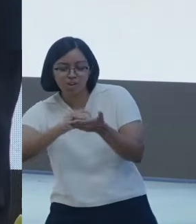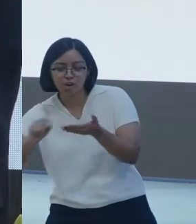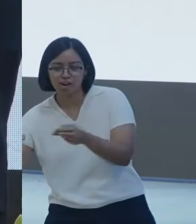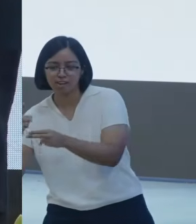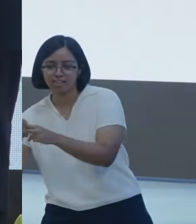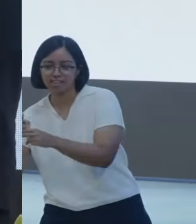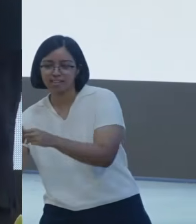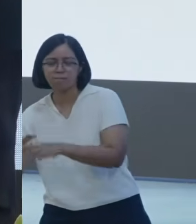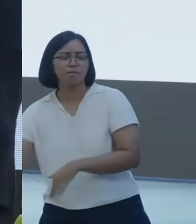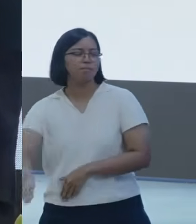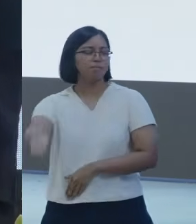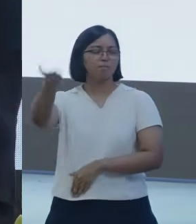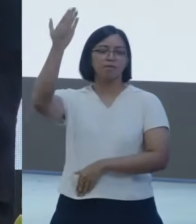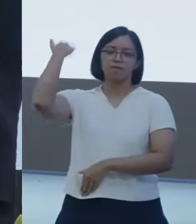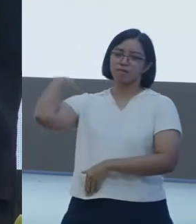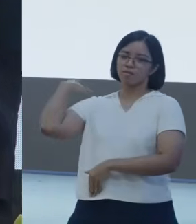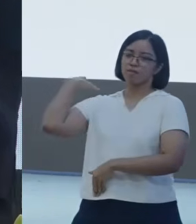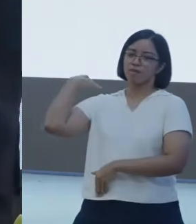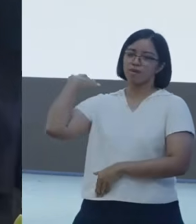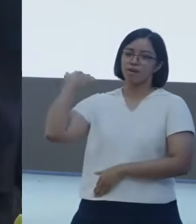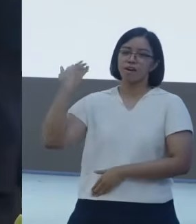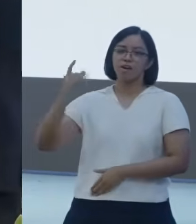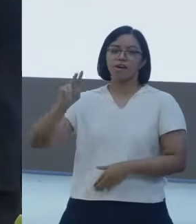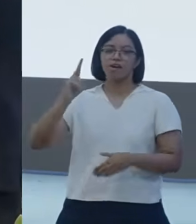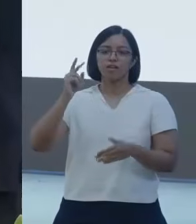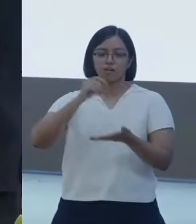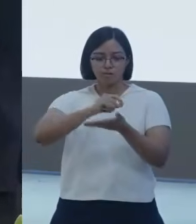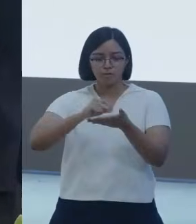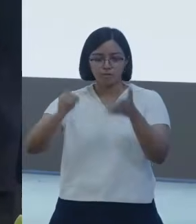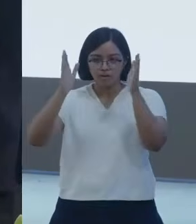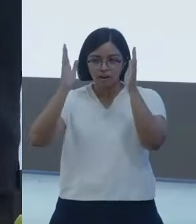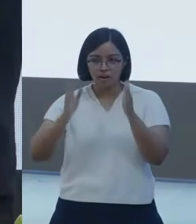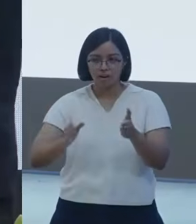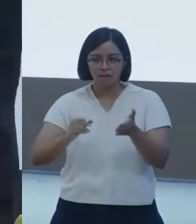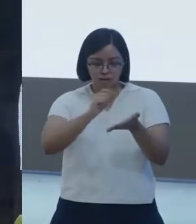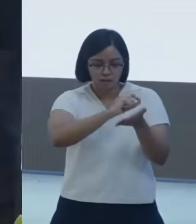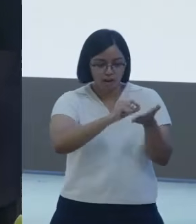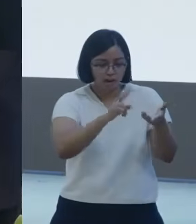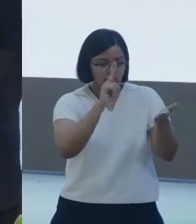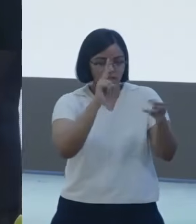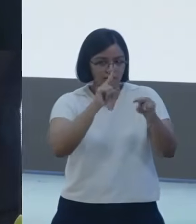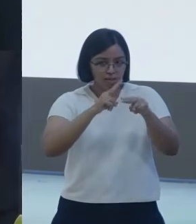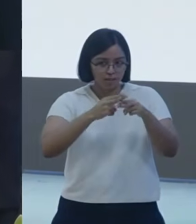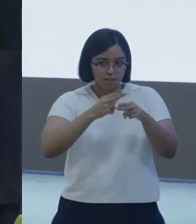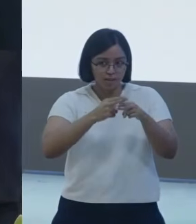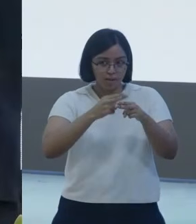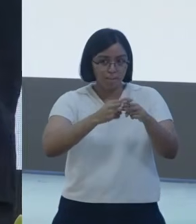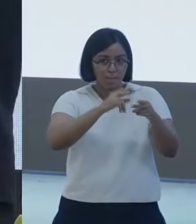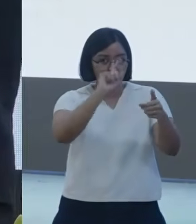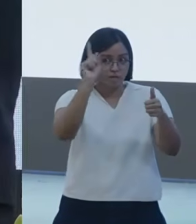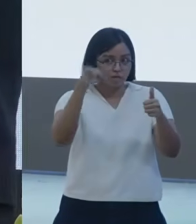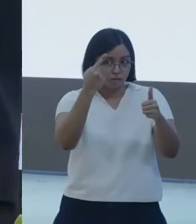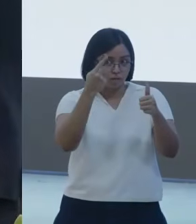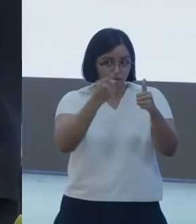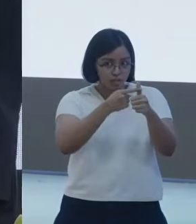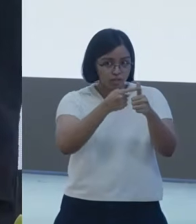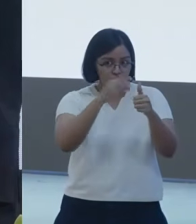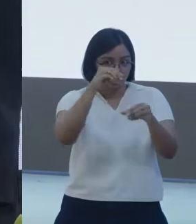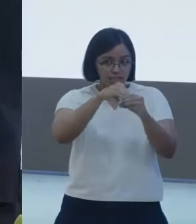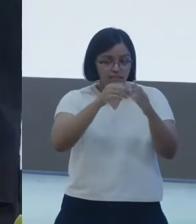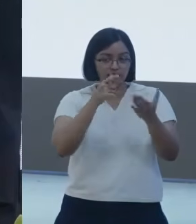ito, yung sender po, yung pangalan niya ay nasa una. Siguro pag binasa nyo, Paul, alam nyo na